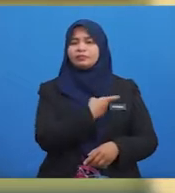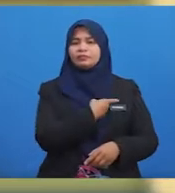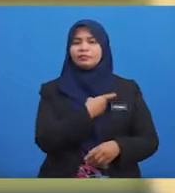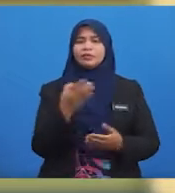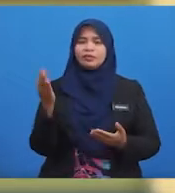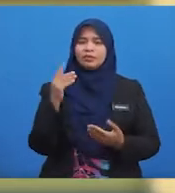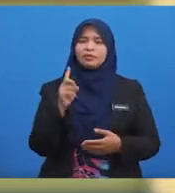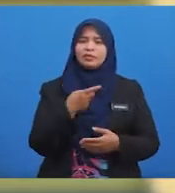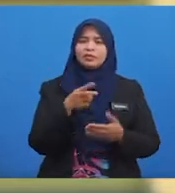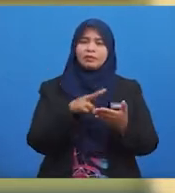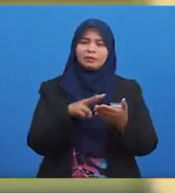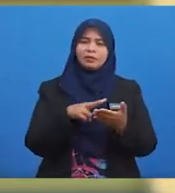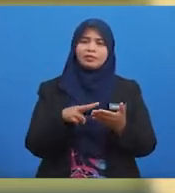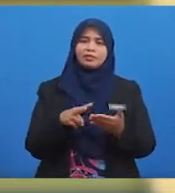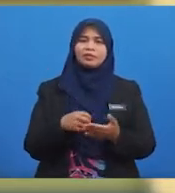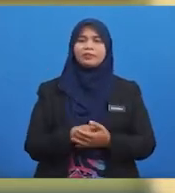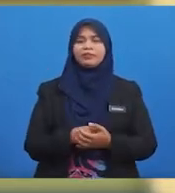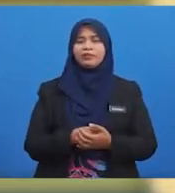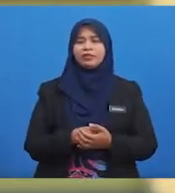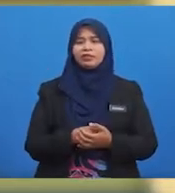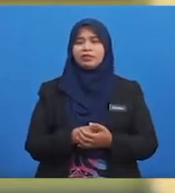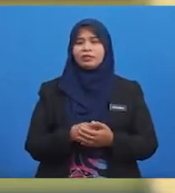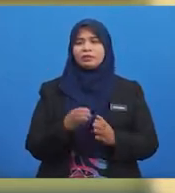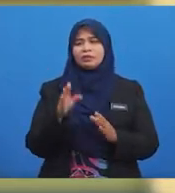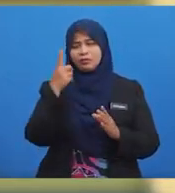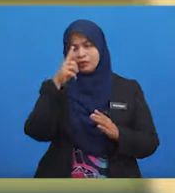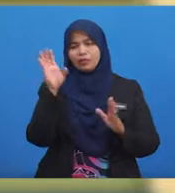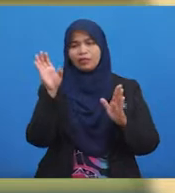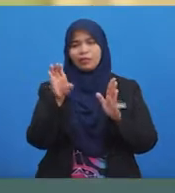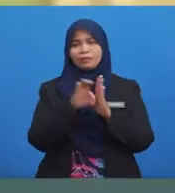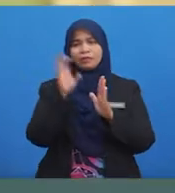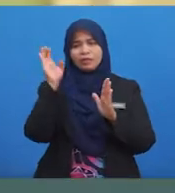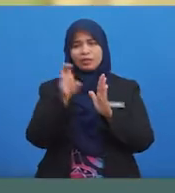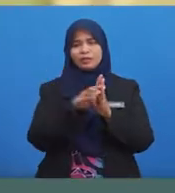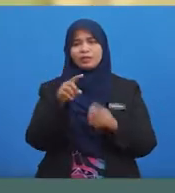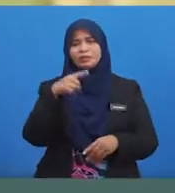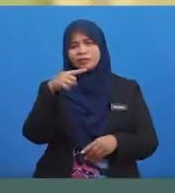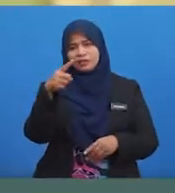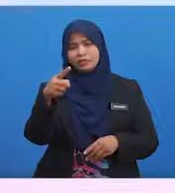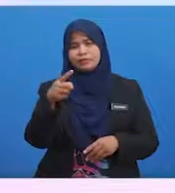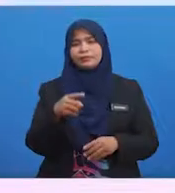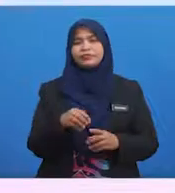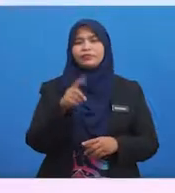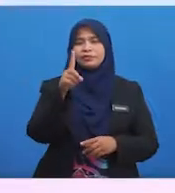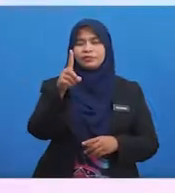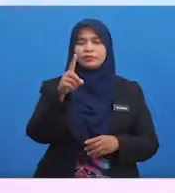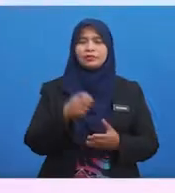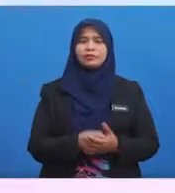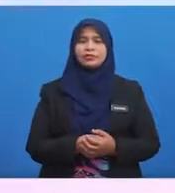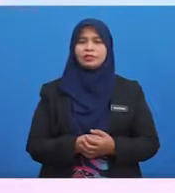batch 3 situasi bayi gambar-gambar berikut situasi satu